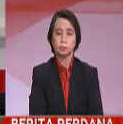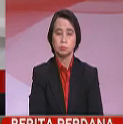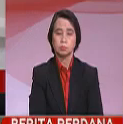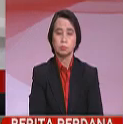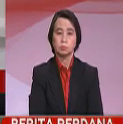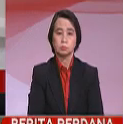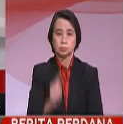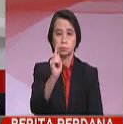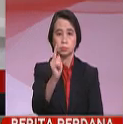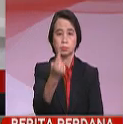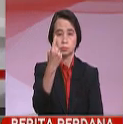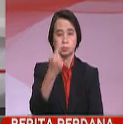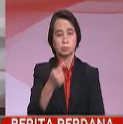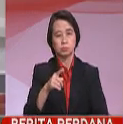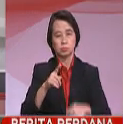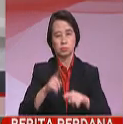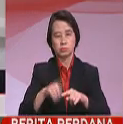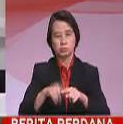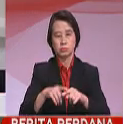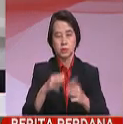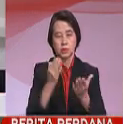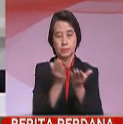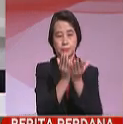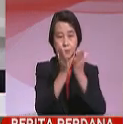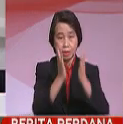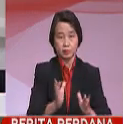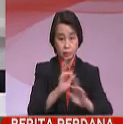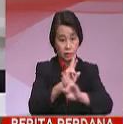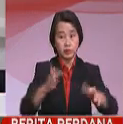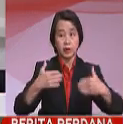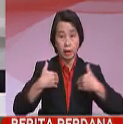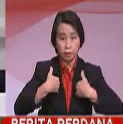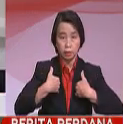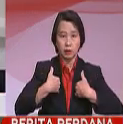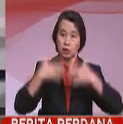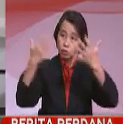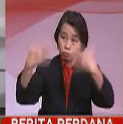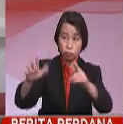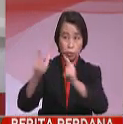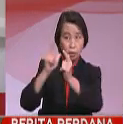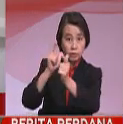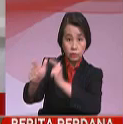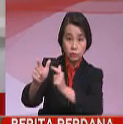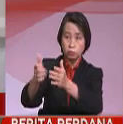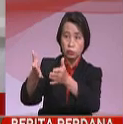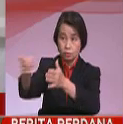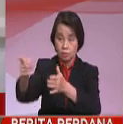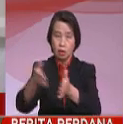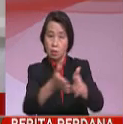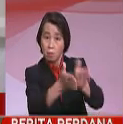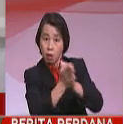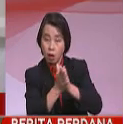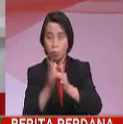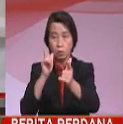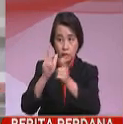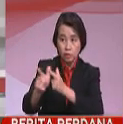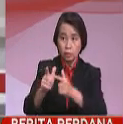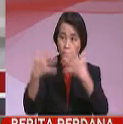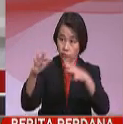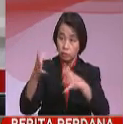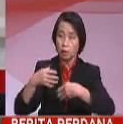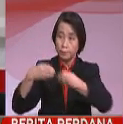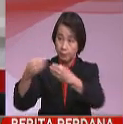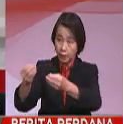Dan hanya tertakluk kepada pelajar sedia ada yang telah diluluskan permohonan dan telah mendapat